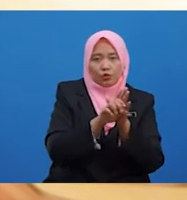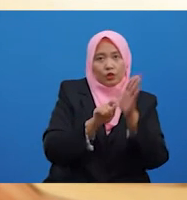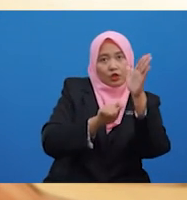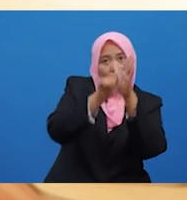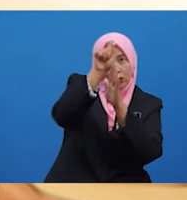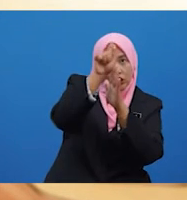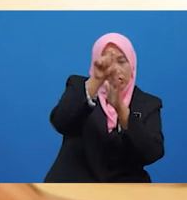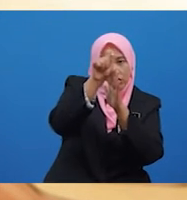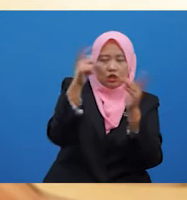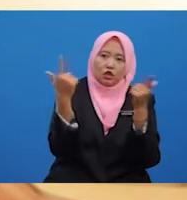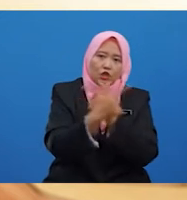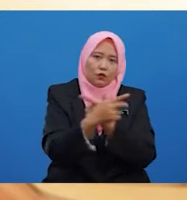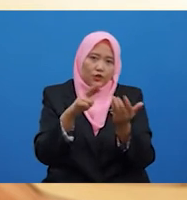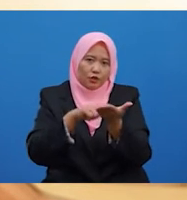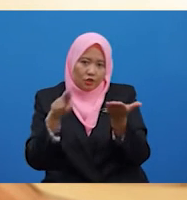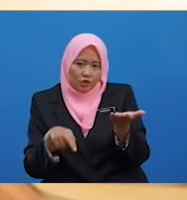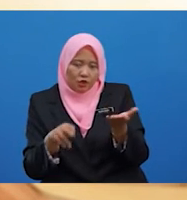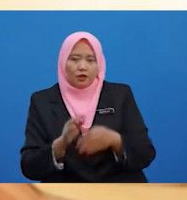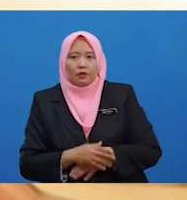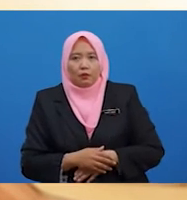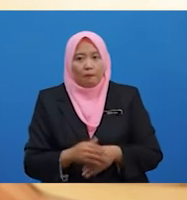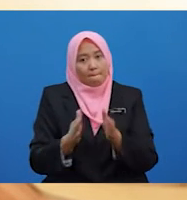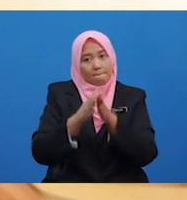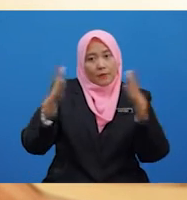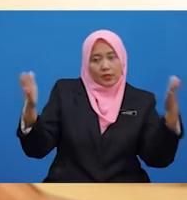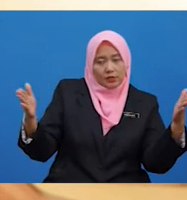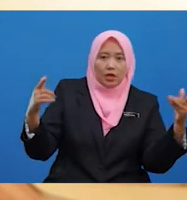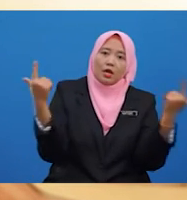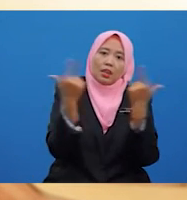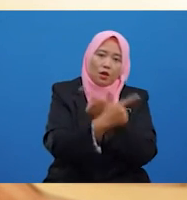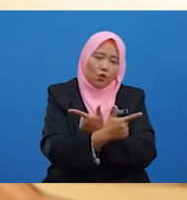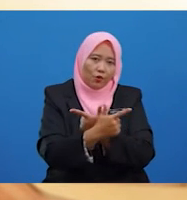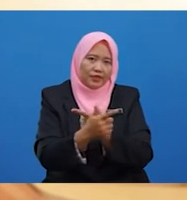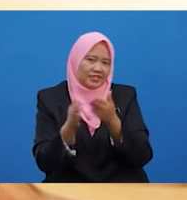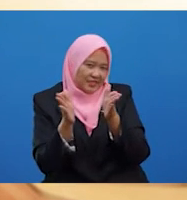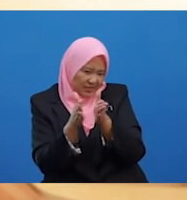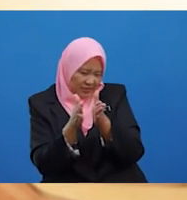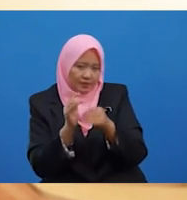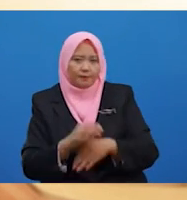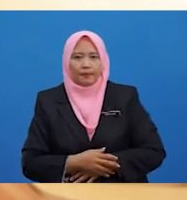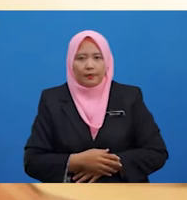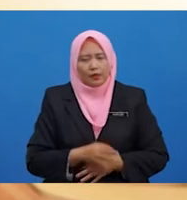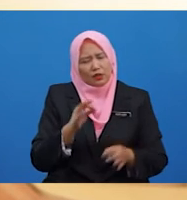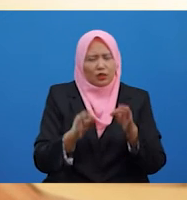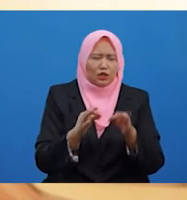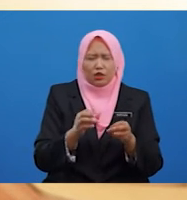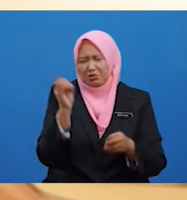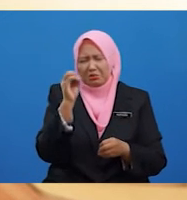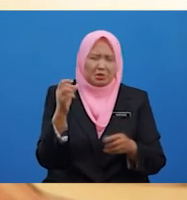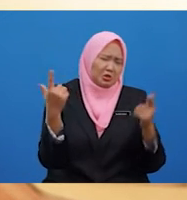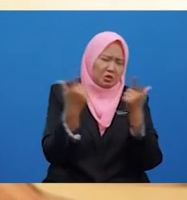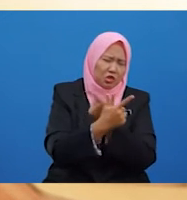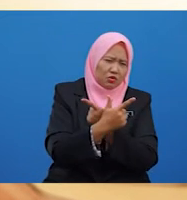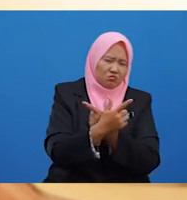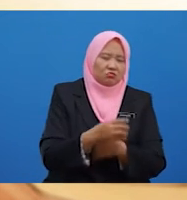besar lawannya kecil. Jika tiada pasangan bandingannya, maka jawapan yang diberi